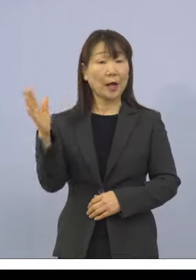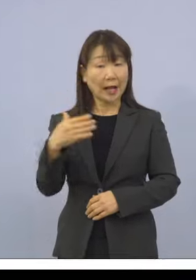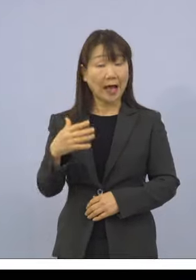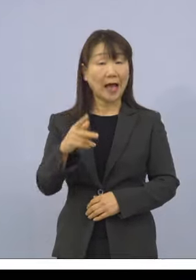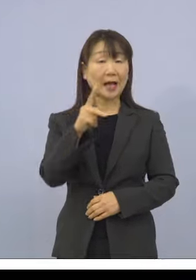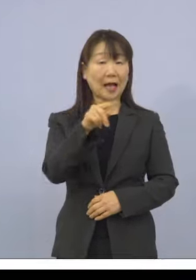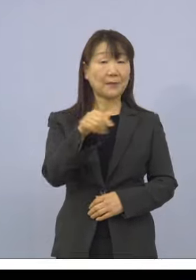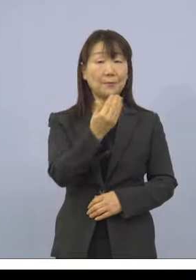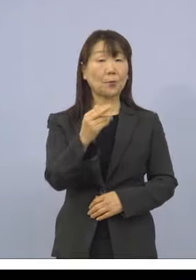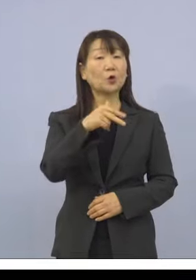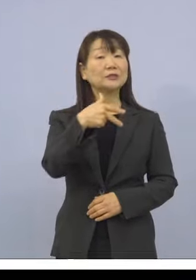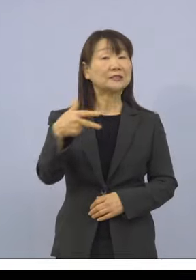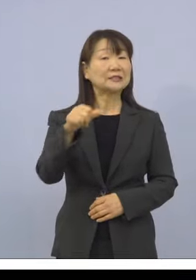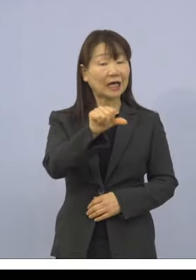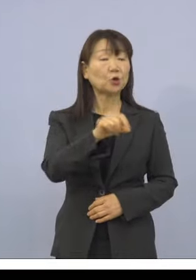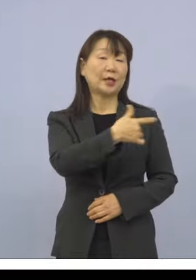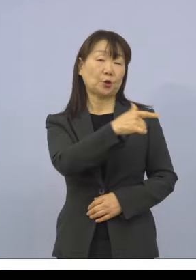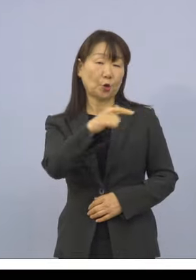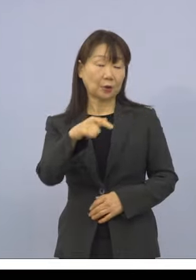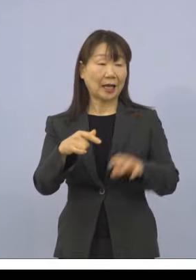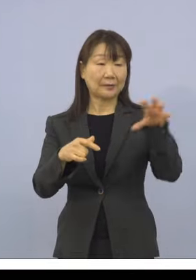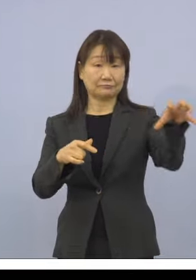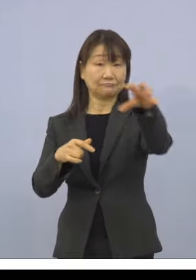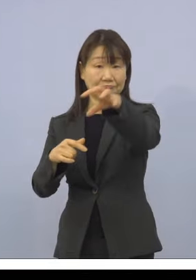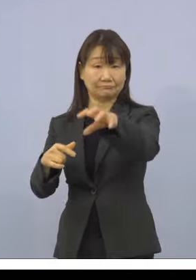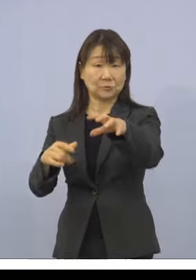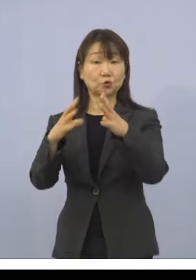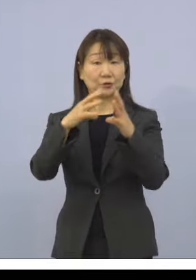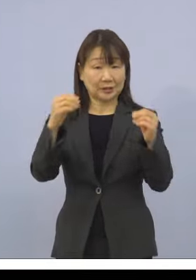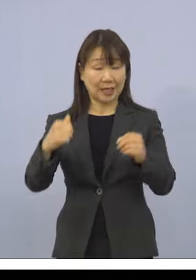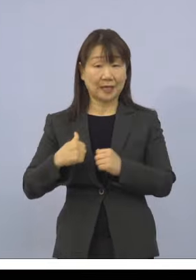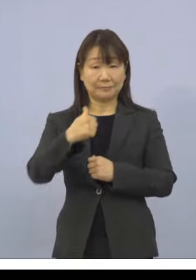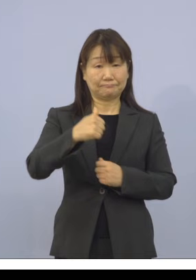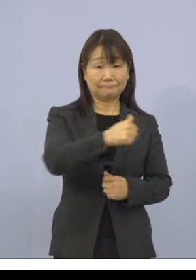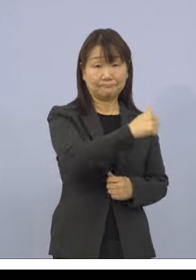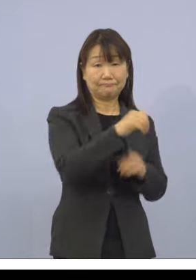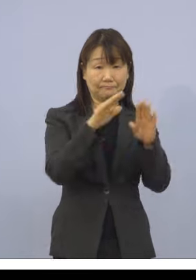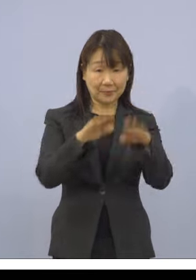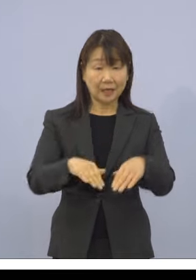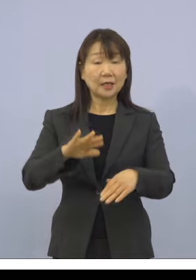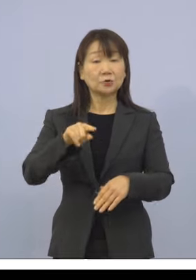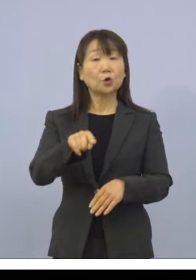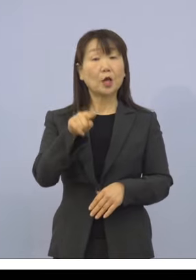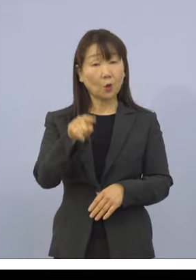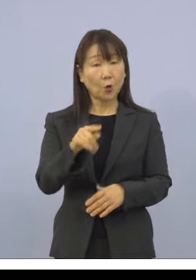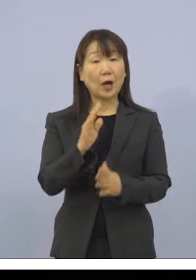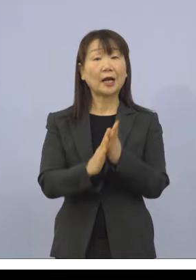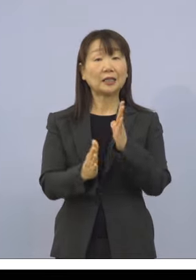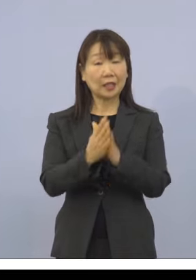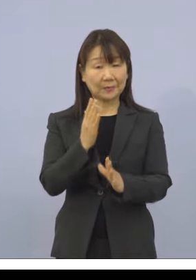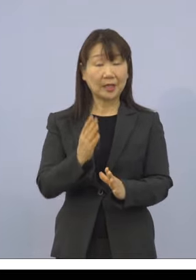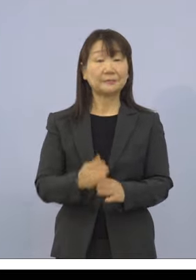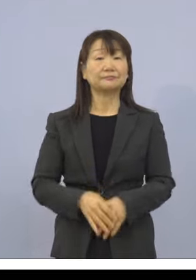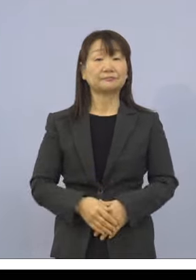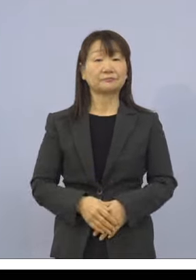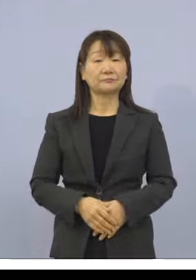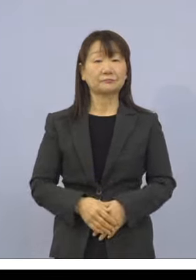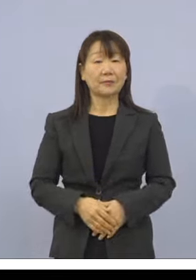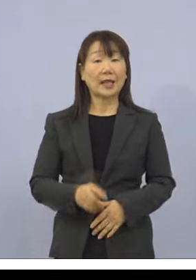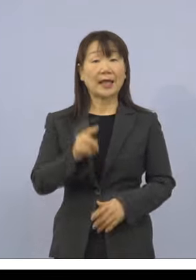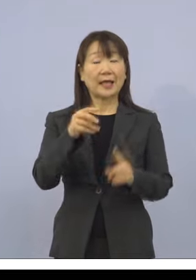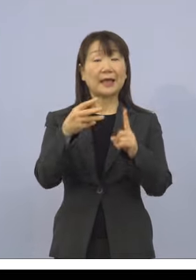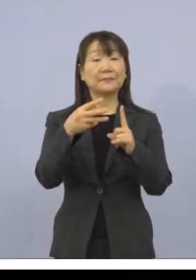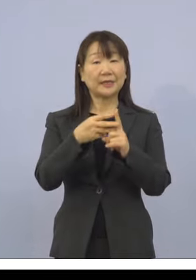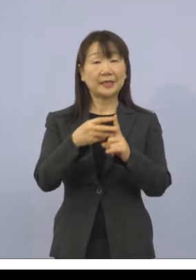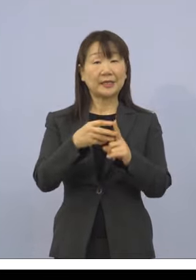ろんなところに行ってたんですね。そういったものをもう一回改めて、Be Abroad, Go Abroad という